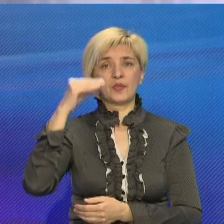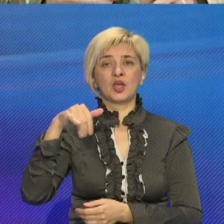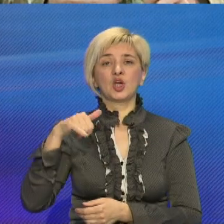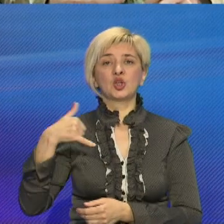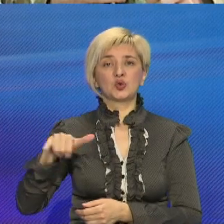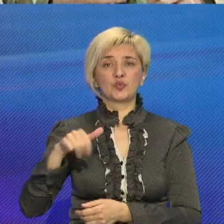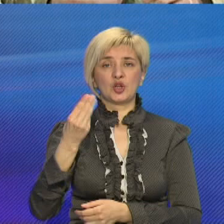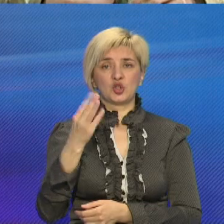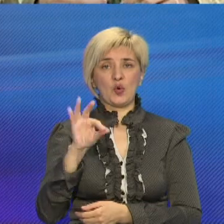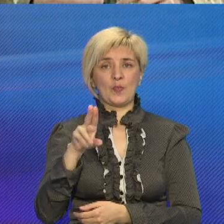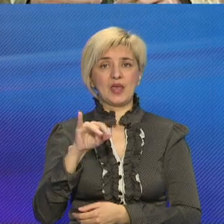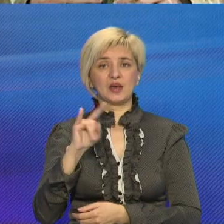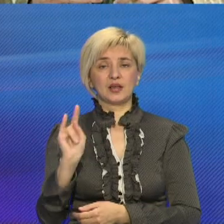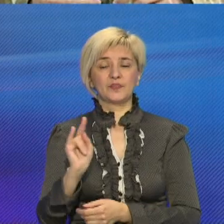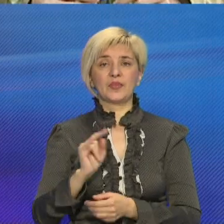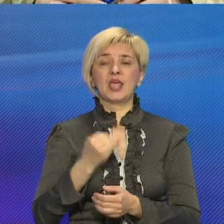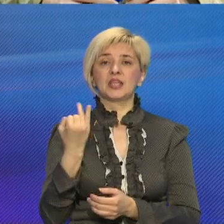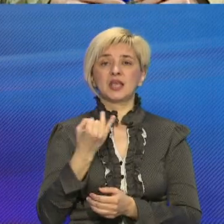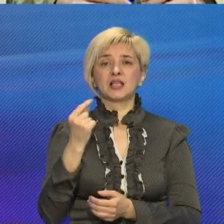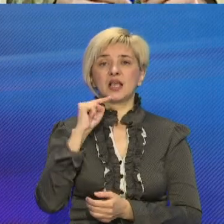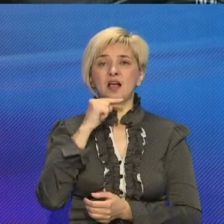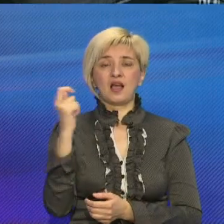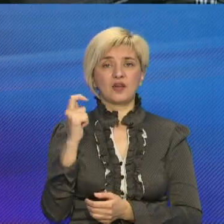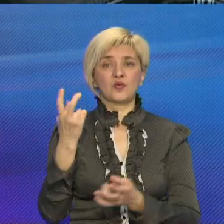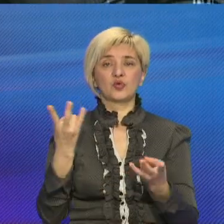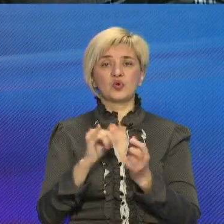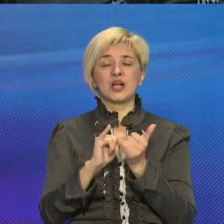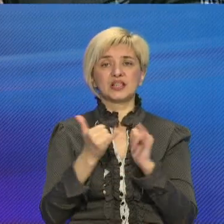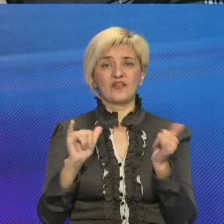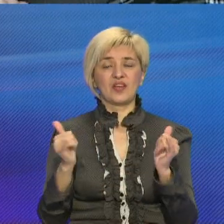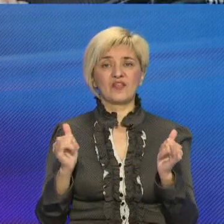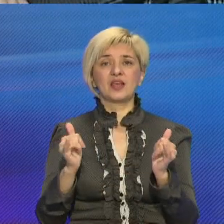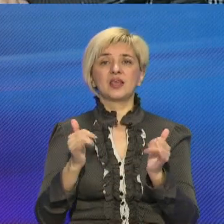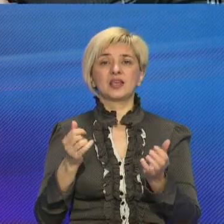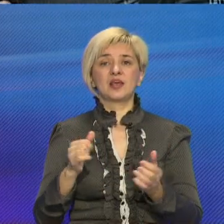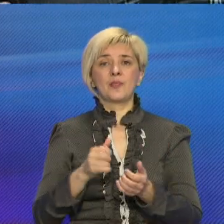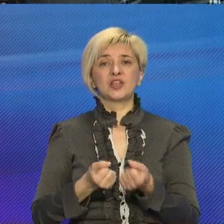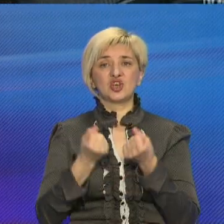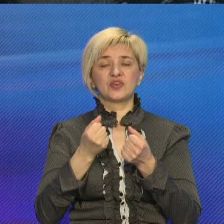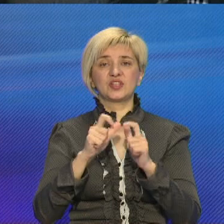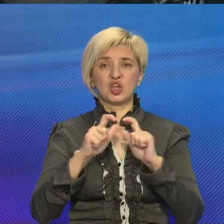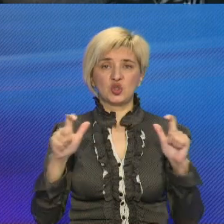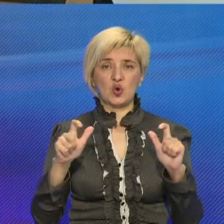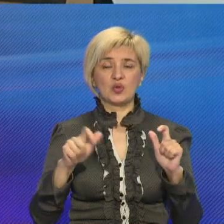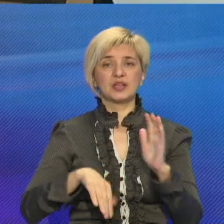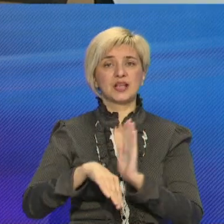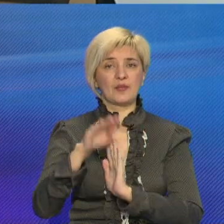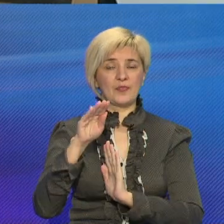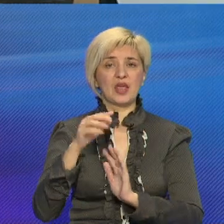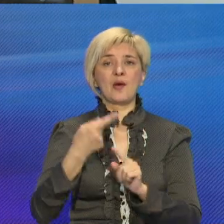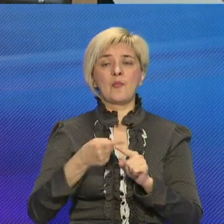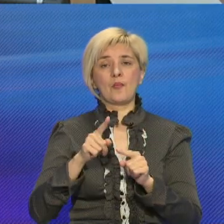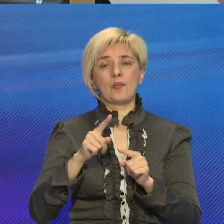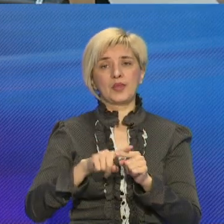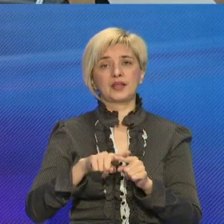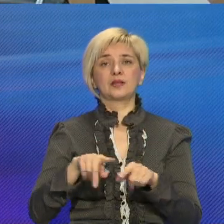шопера. Інтарэс да эканомікі лічаць спецыялісты трэба развіваць і падтрымліваць са школьнай лавы. І тады, магчыма, яшчэ ў падлеткавым